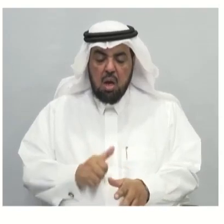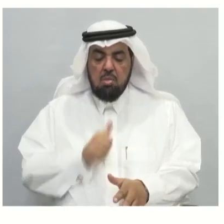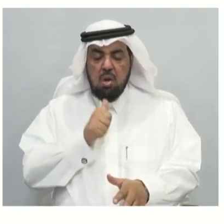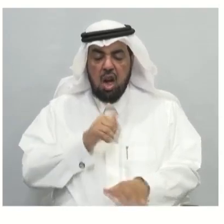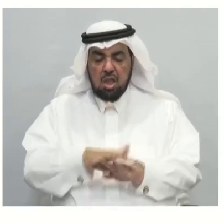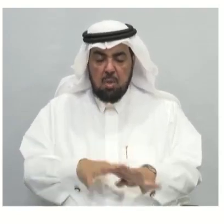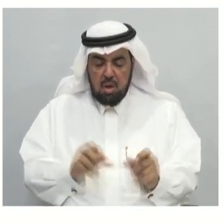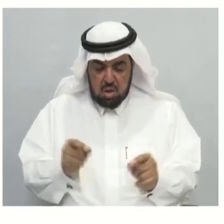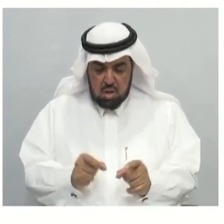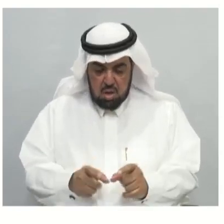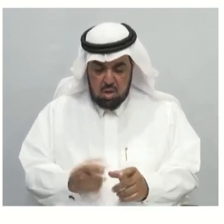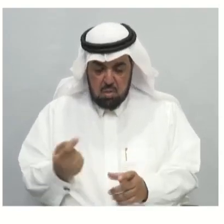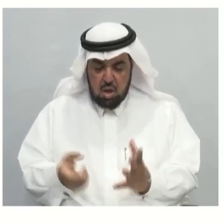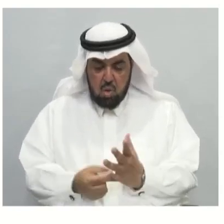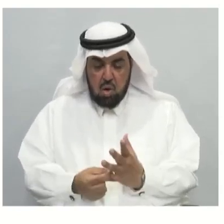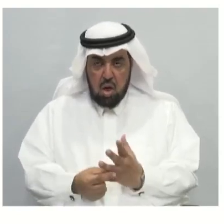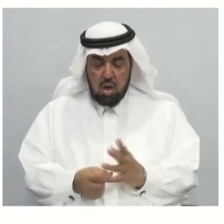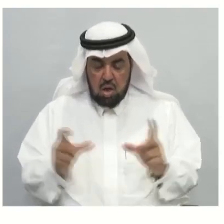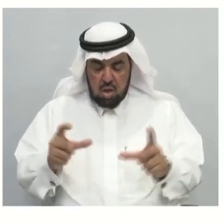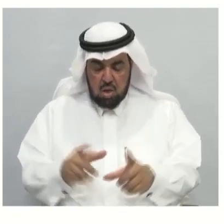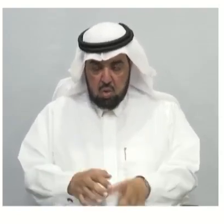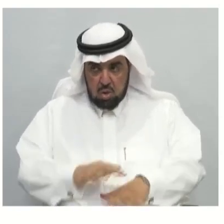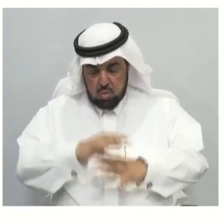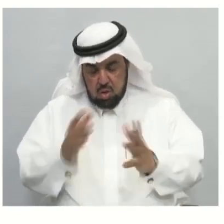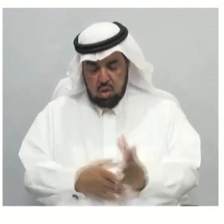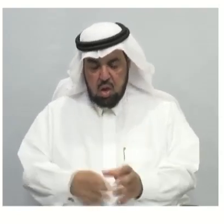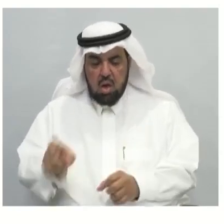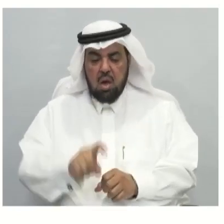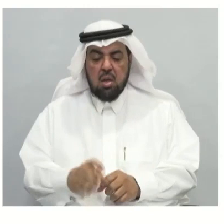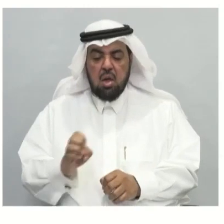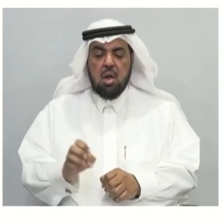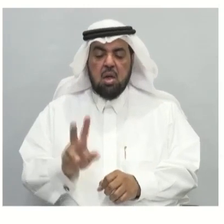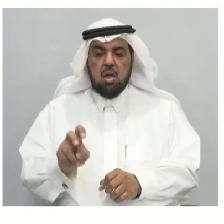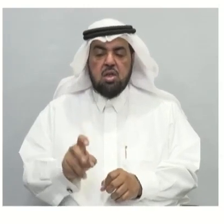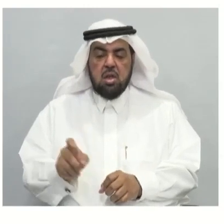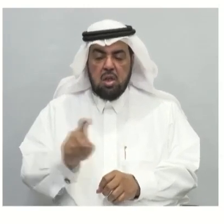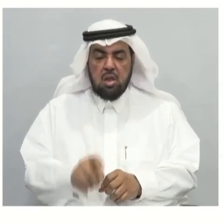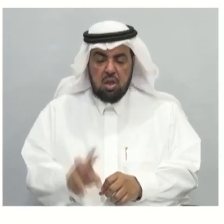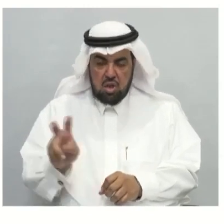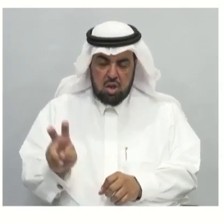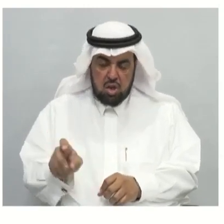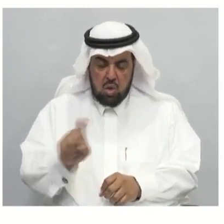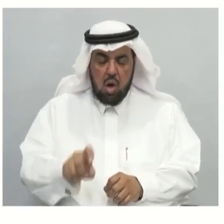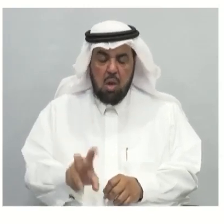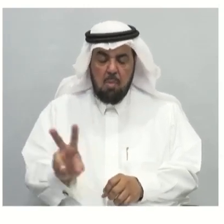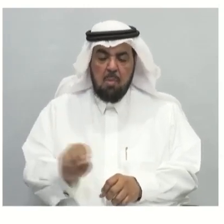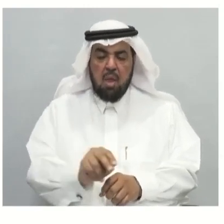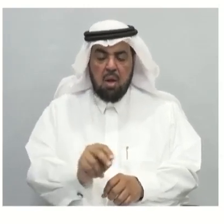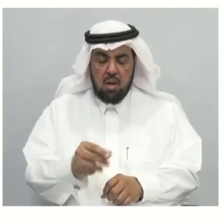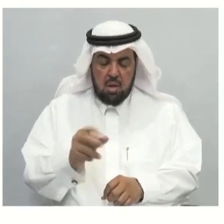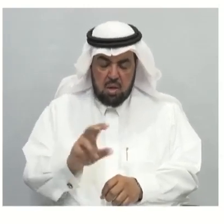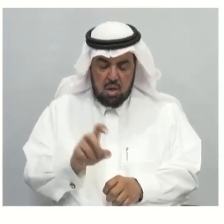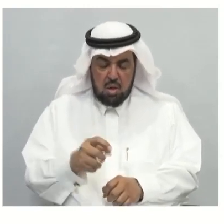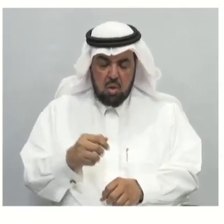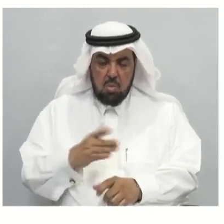بازواج الاحداثيات وقلنا ان مجموع هذه الاسئله قمنا بحل 20 سؤال كعين من هذه